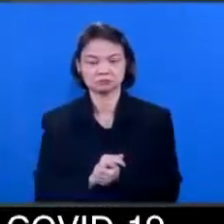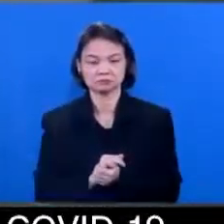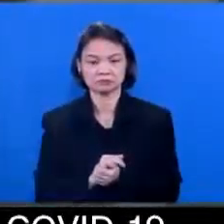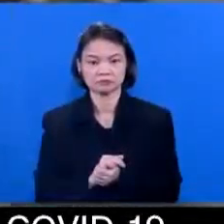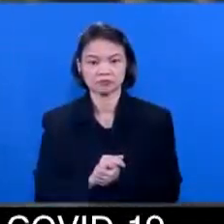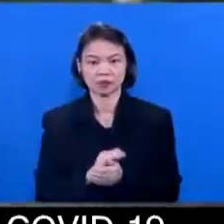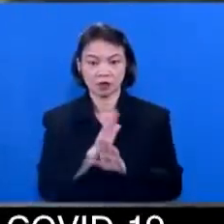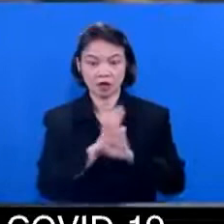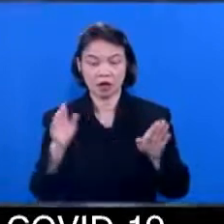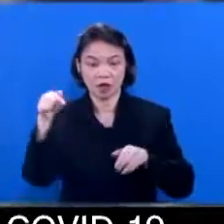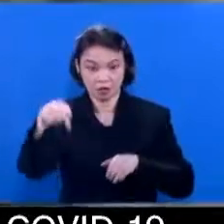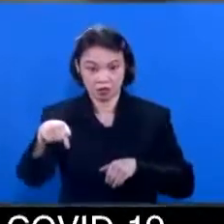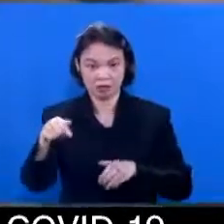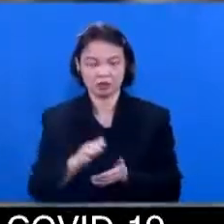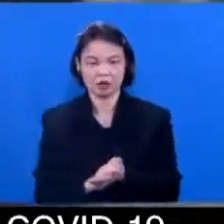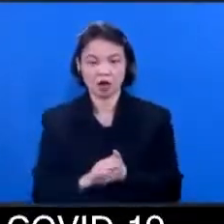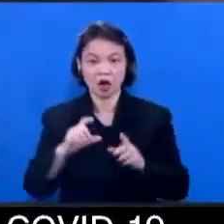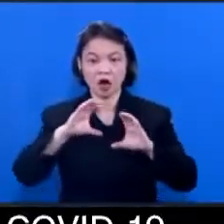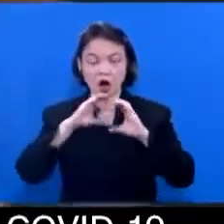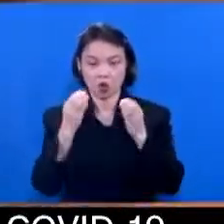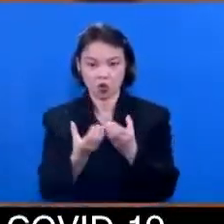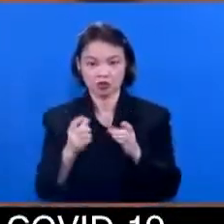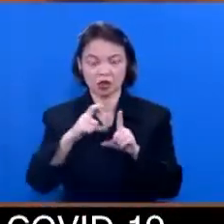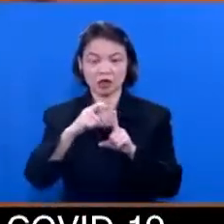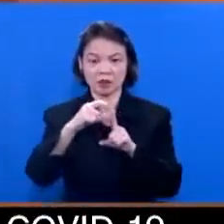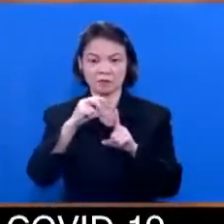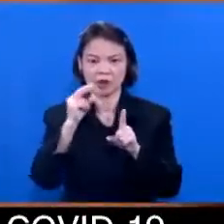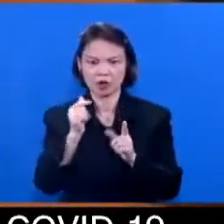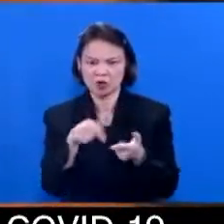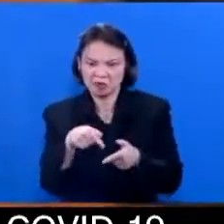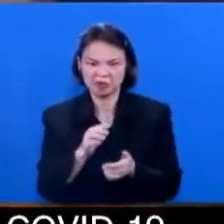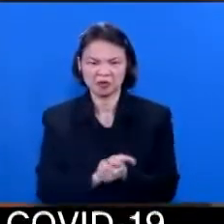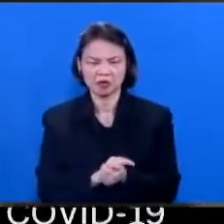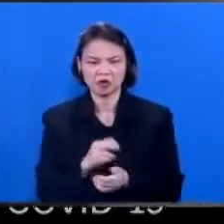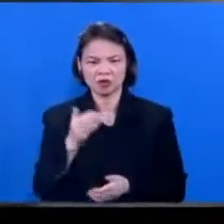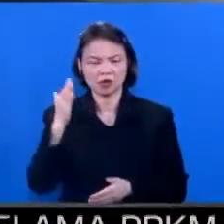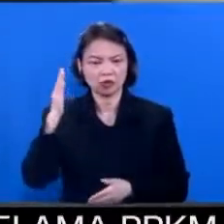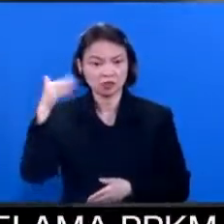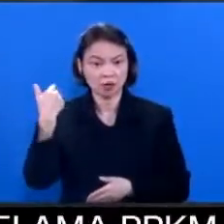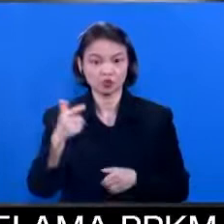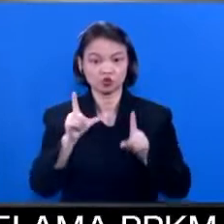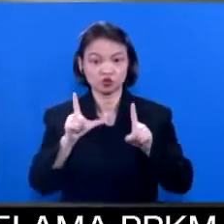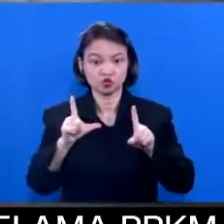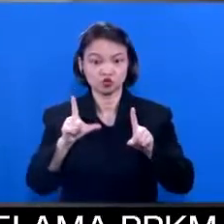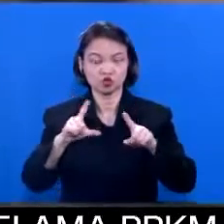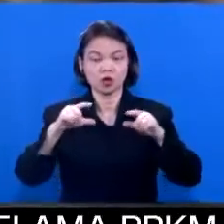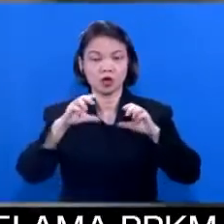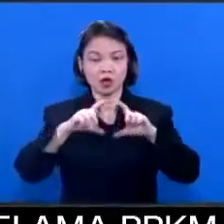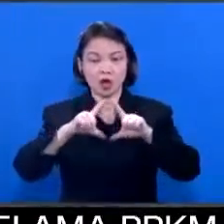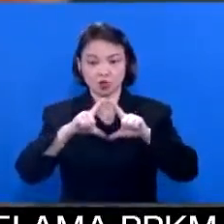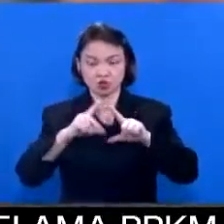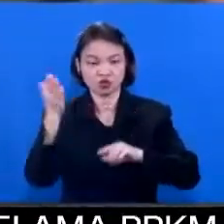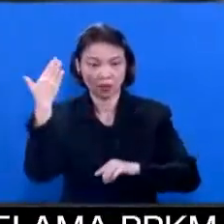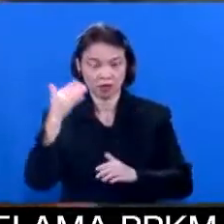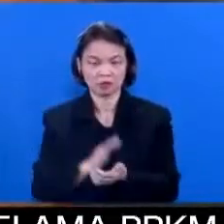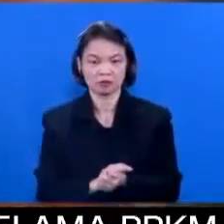Tidak hanya kali ini, tindakan anggota Dewan yang terhormat menjadi sorotan publik. Pada Sabtu 7 Agustus lalu, 5 anggota DPRD